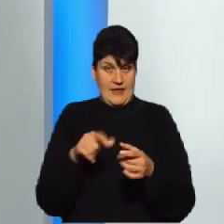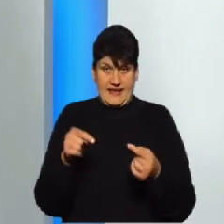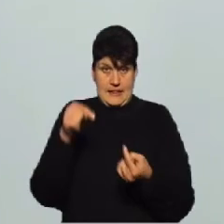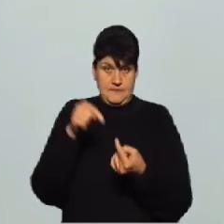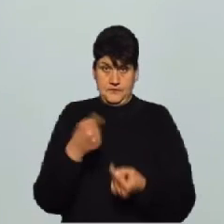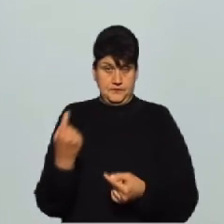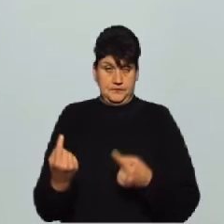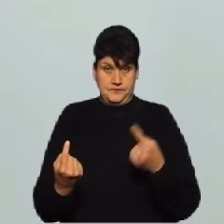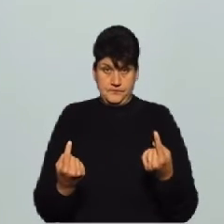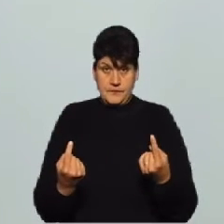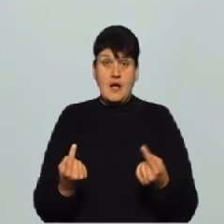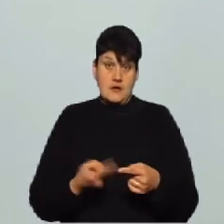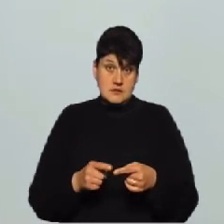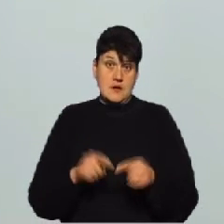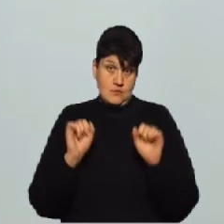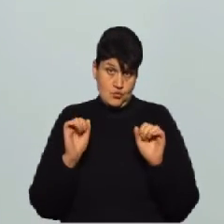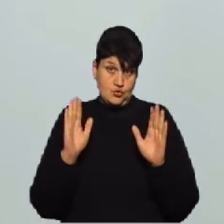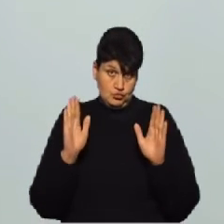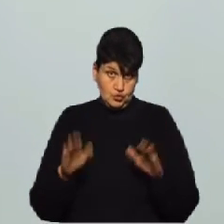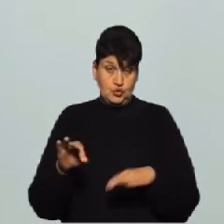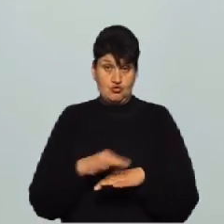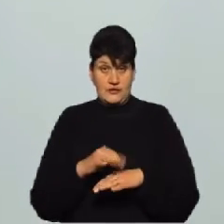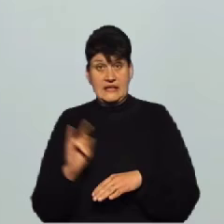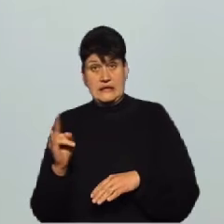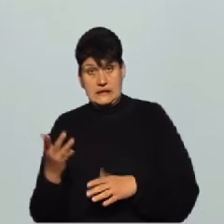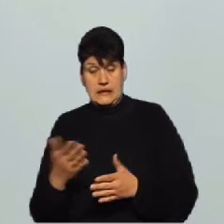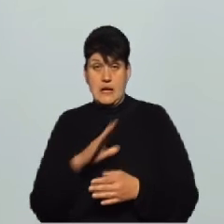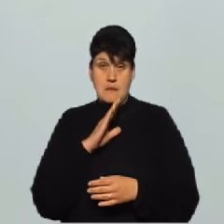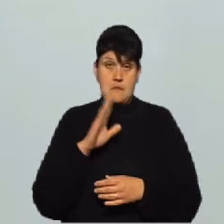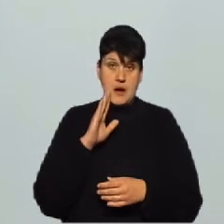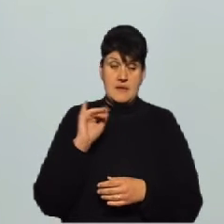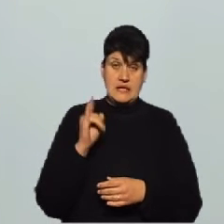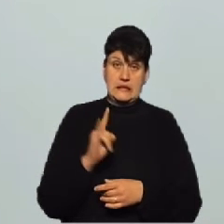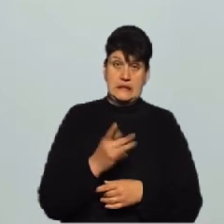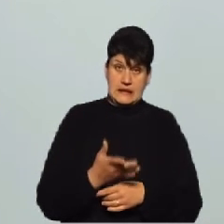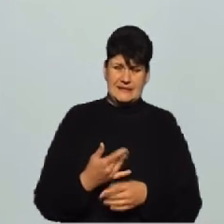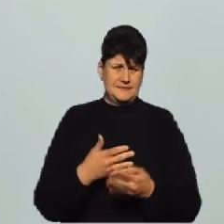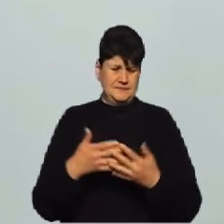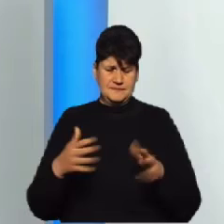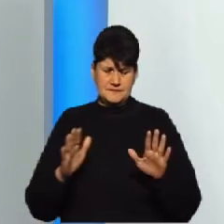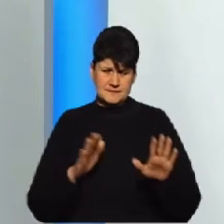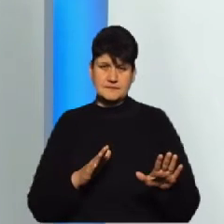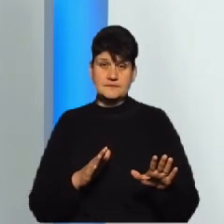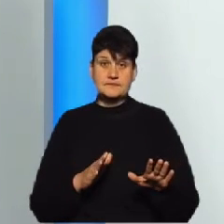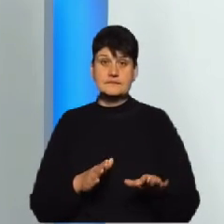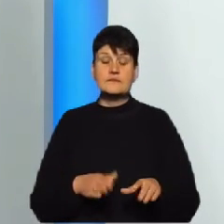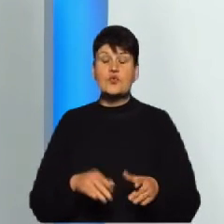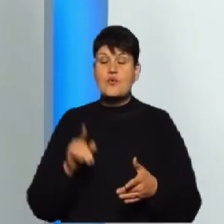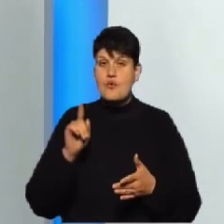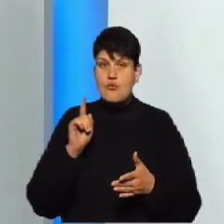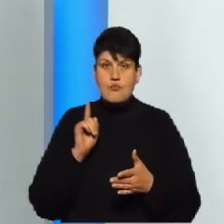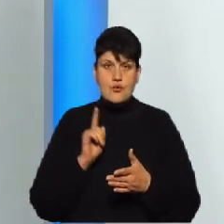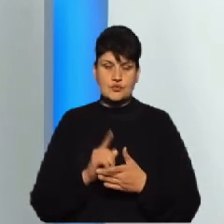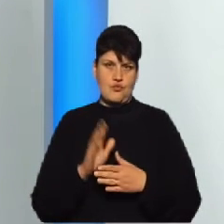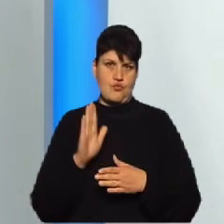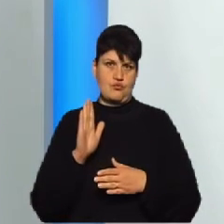можуть бути і чоловік, і дитина, і мама, і дитина, і так далі, неминуче гостра фаза конфлікту. І